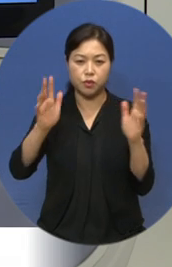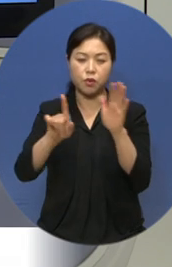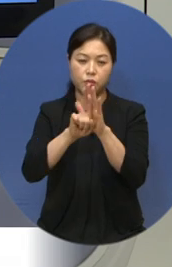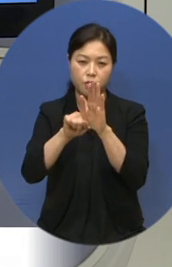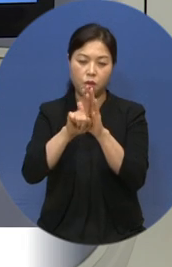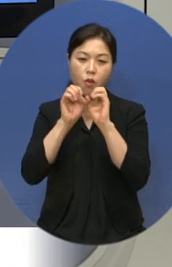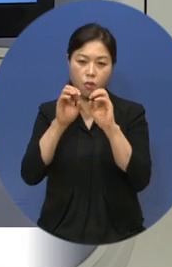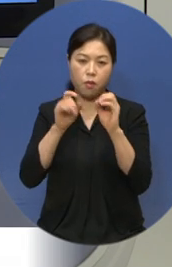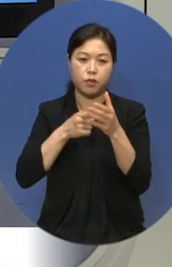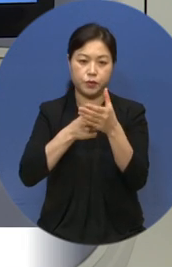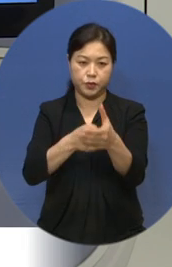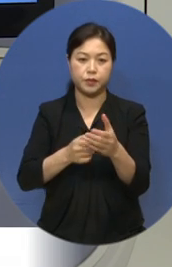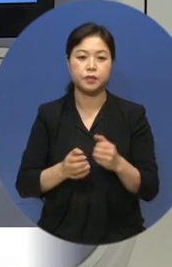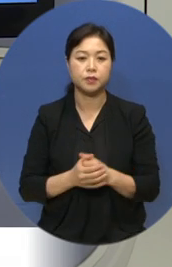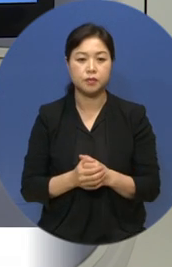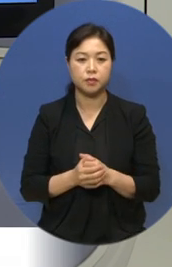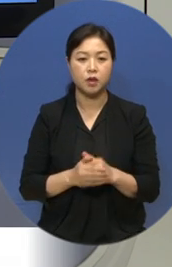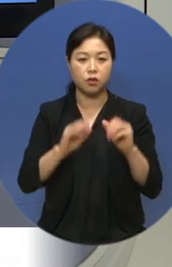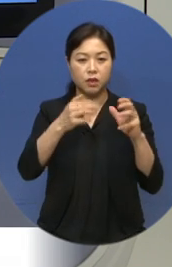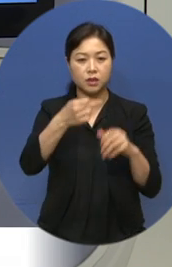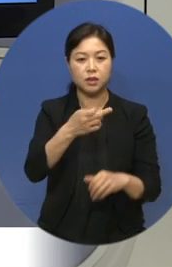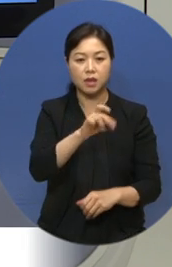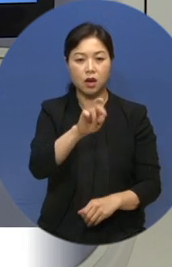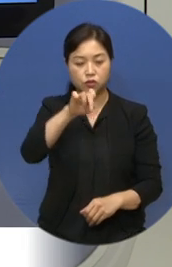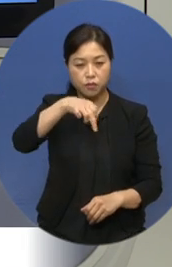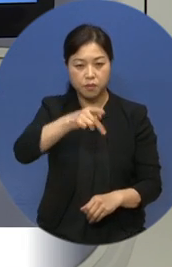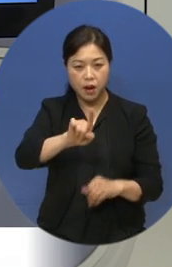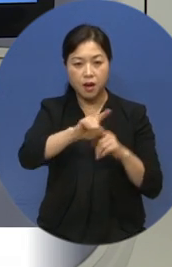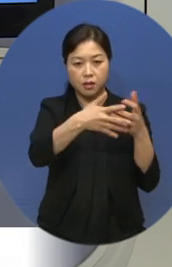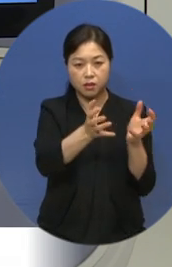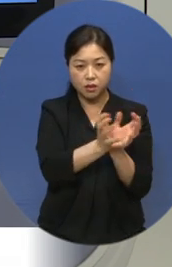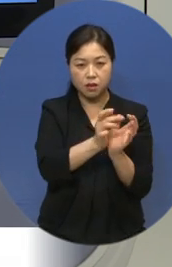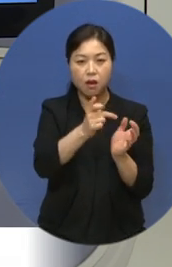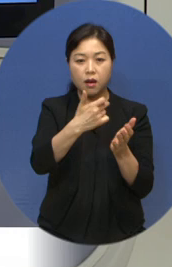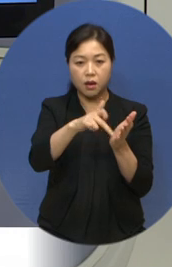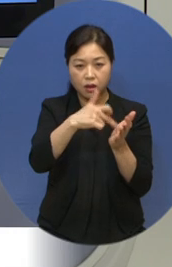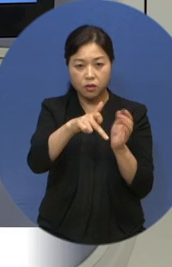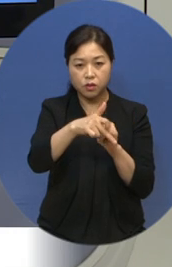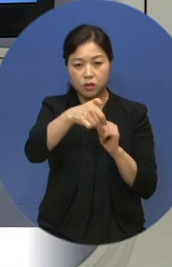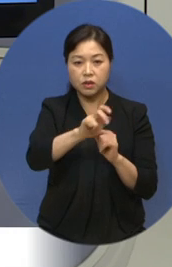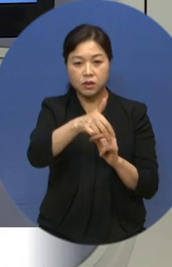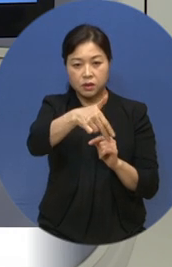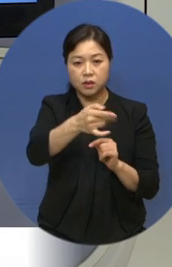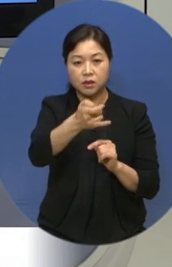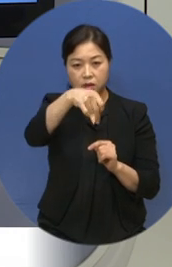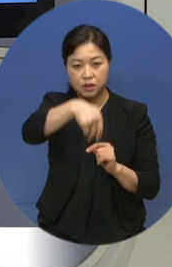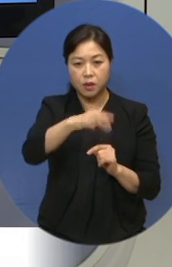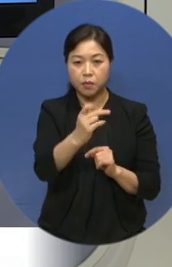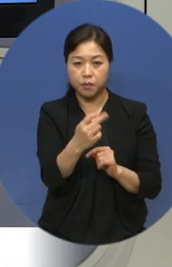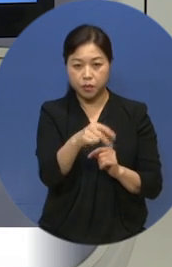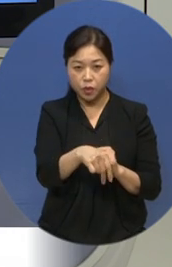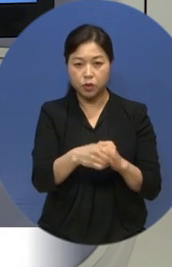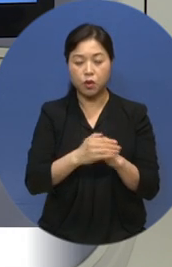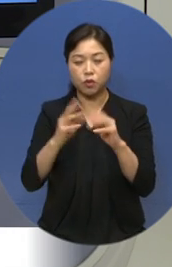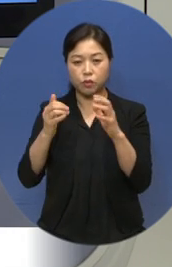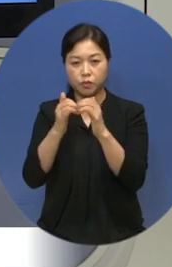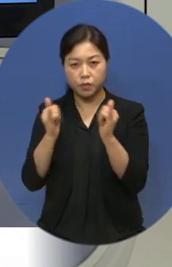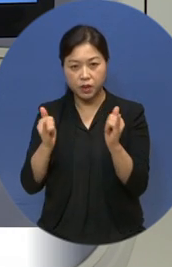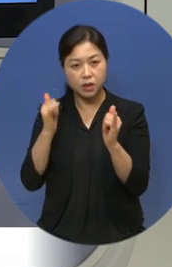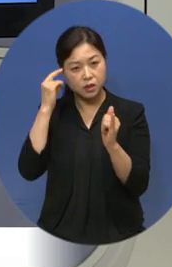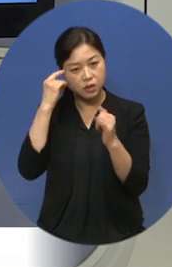추진합니다 또한 국가 트라우마 센터 카카오톡 챕 복과 공립 정신건강 센터 앱 등을 통해